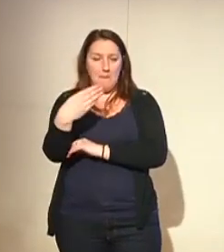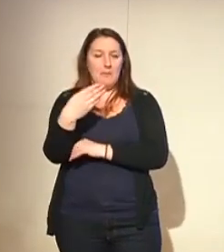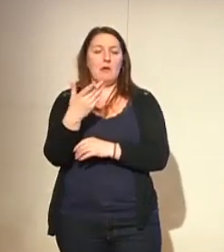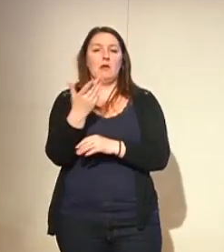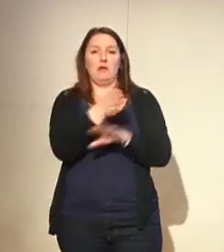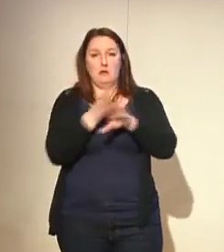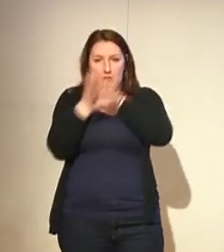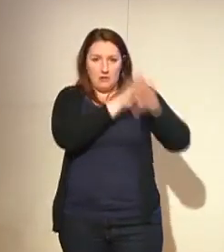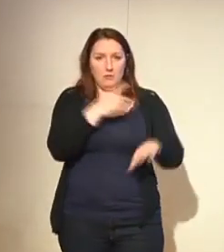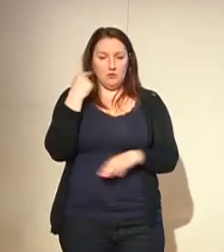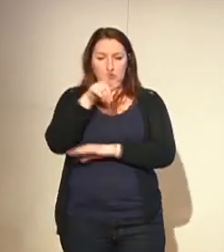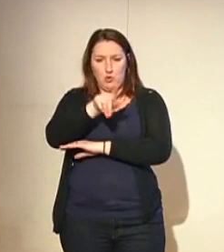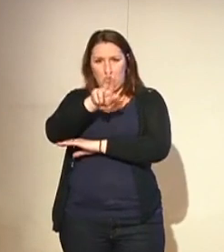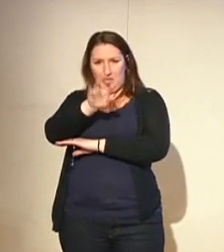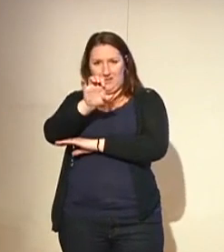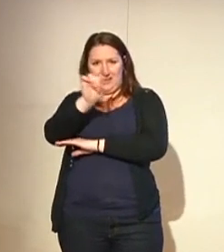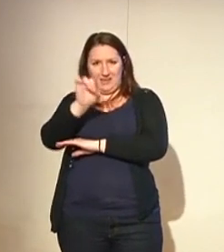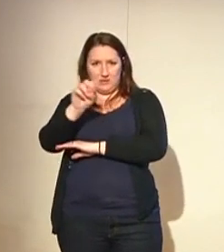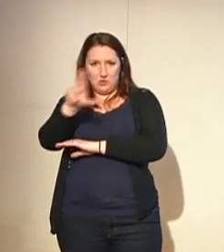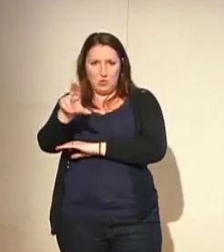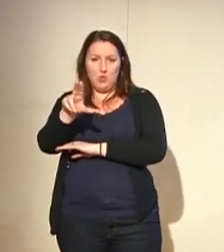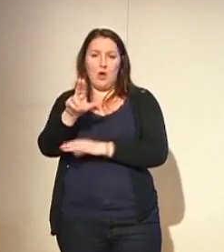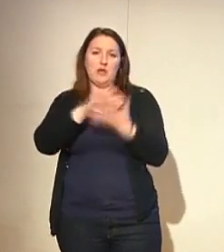guzou de l'association RSA